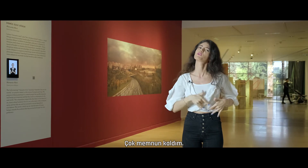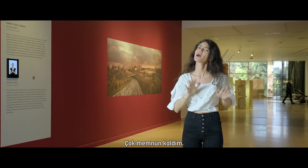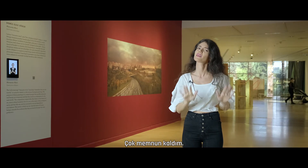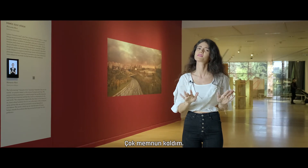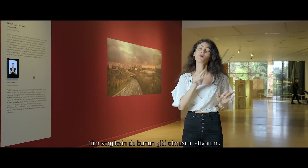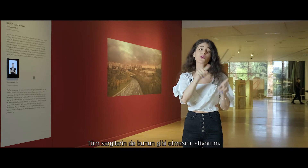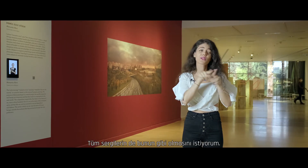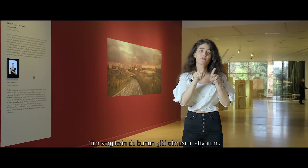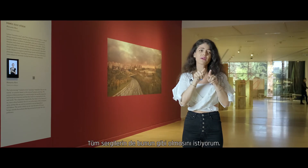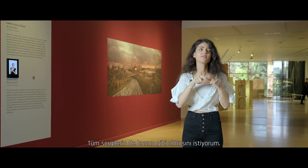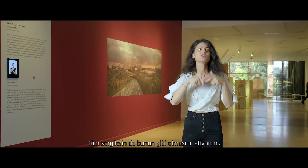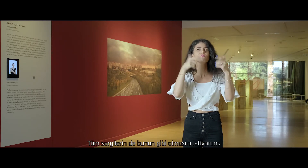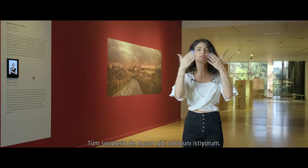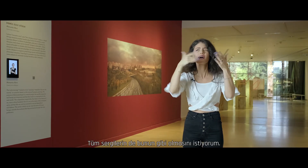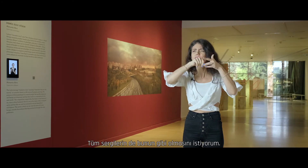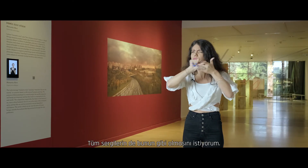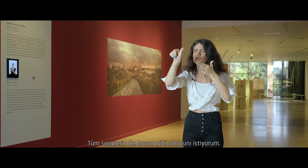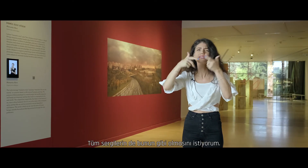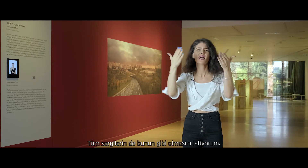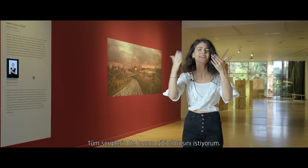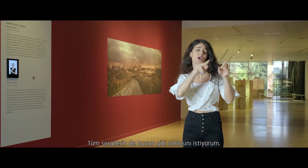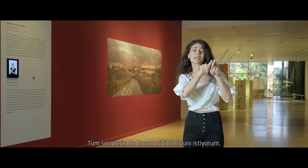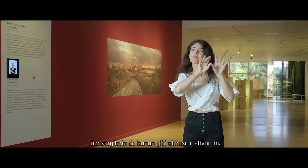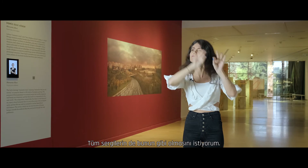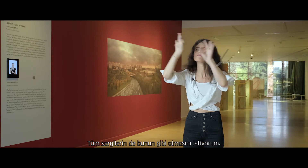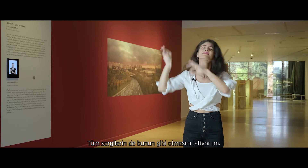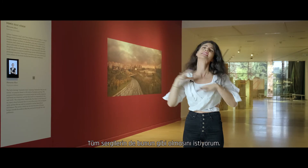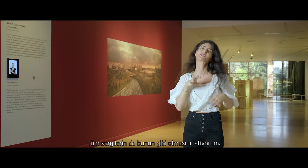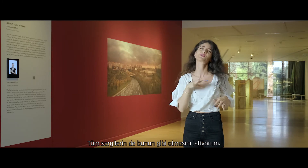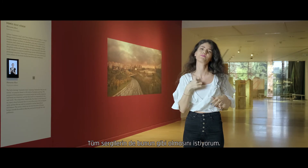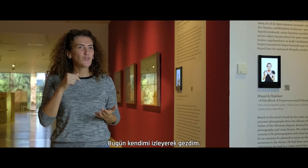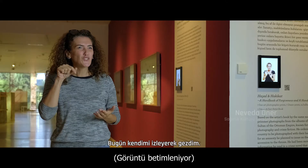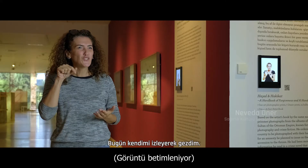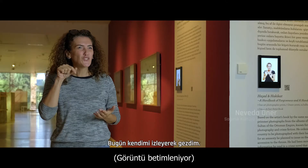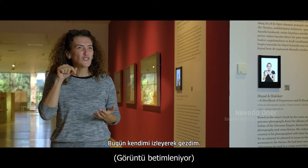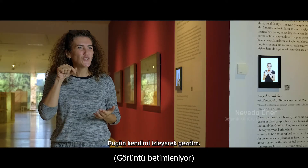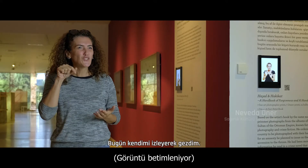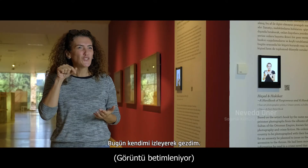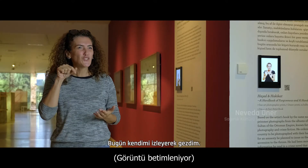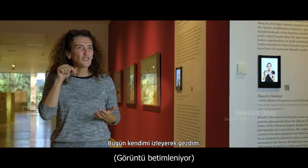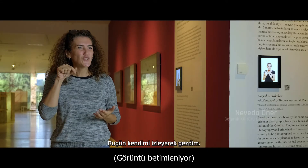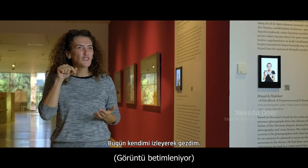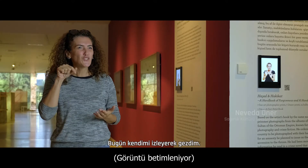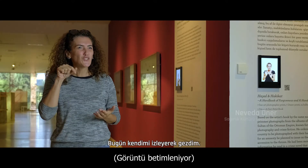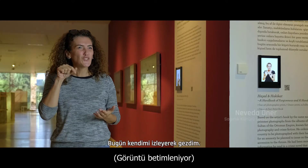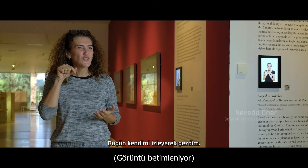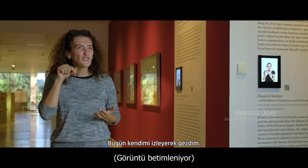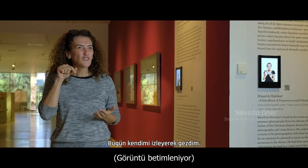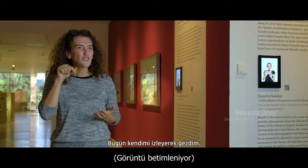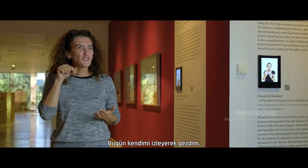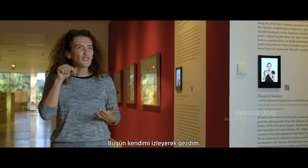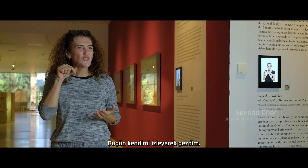kaldım. Tüm sergilerin bunun gibi olmasını istiyorum. Neveda Öner, Sağırlık